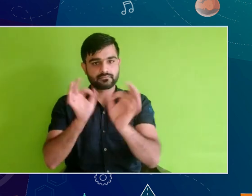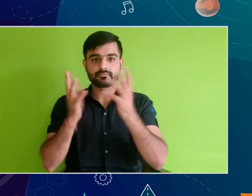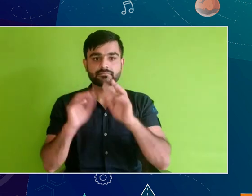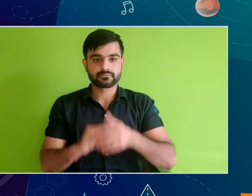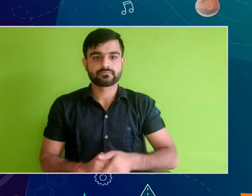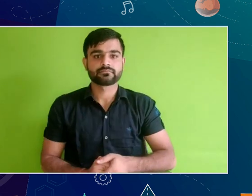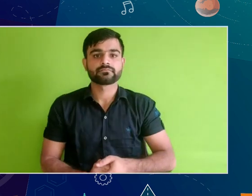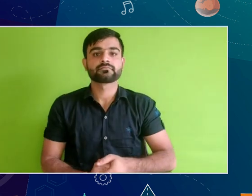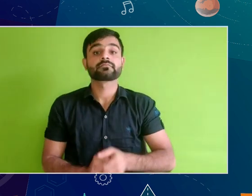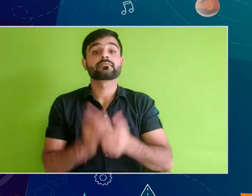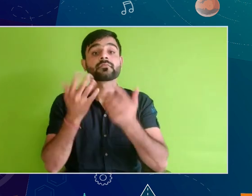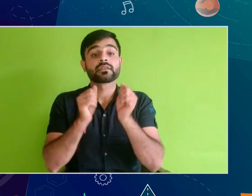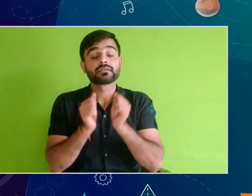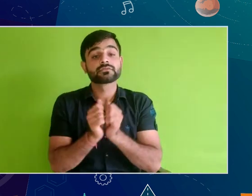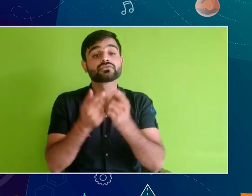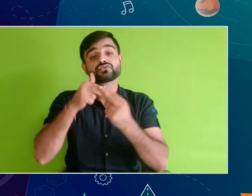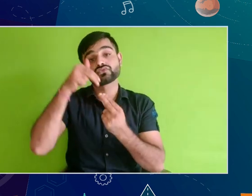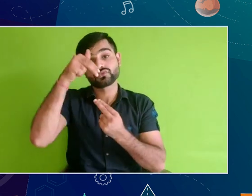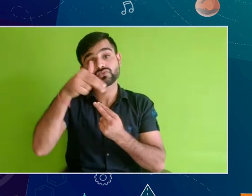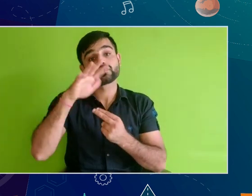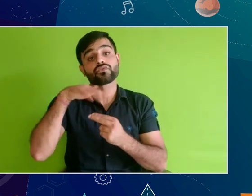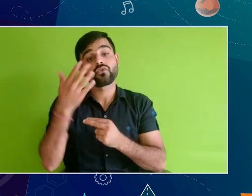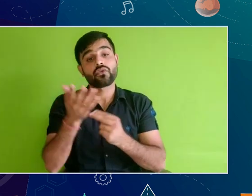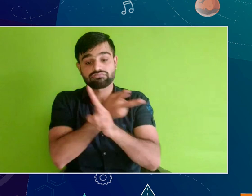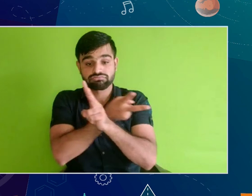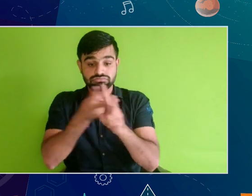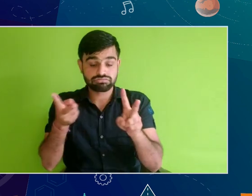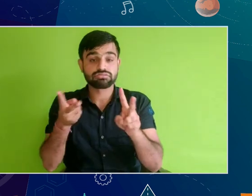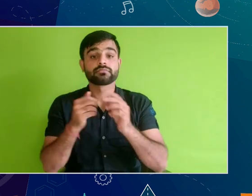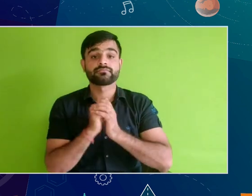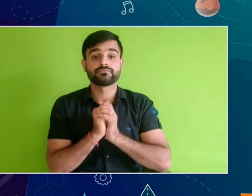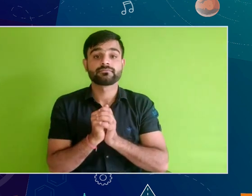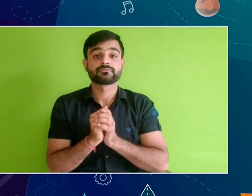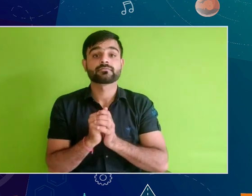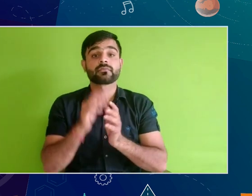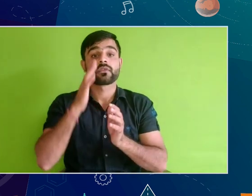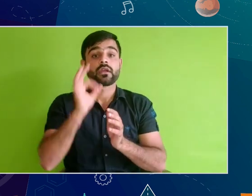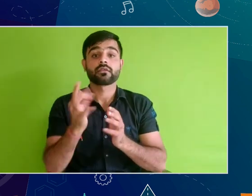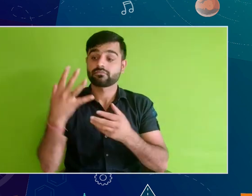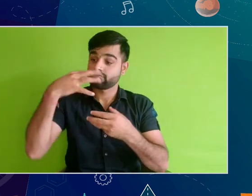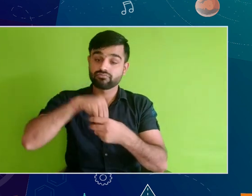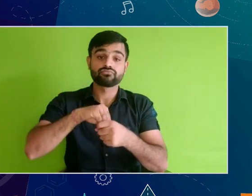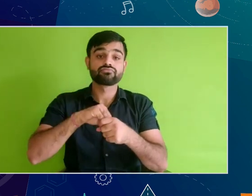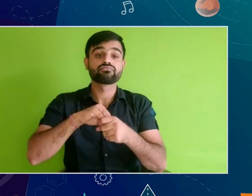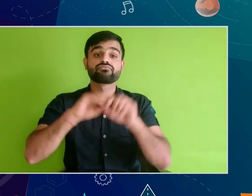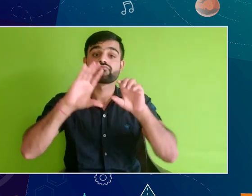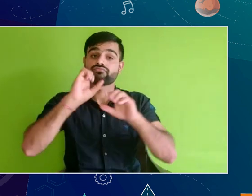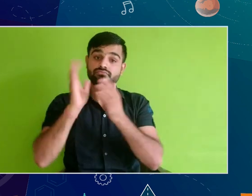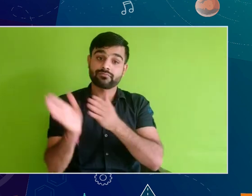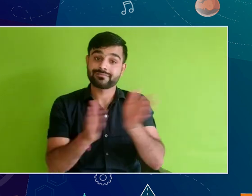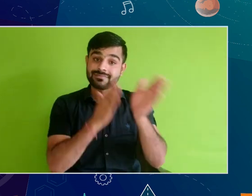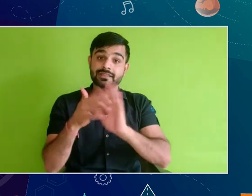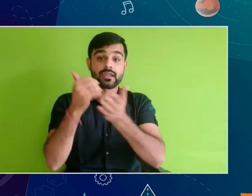द स्टोरी एंड टुवर्ड्स द वेरियस थिंग्स विच आर इंक्लूडेड इन द चैप्टर एंड विच विल हेल्प द